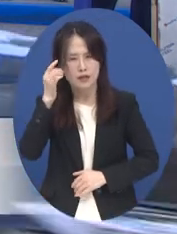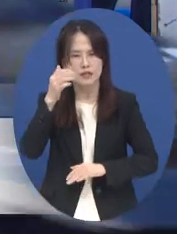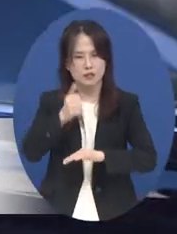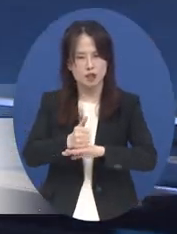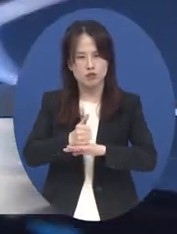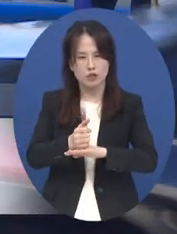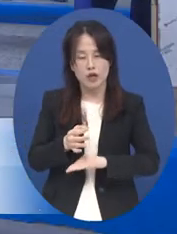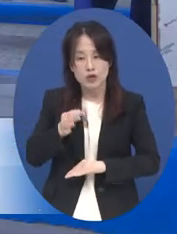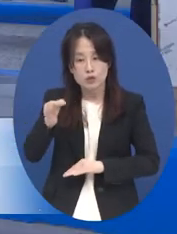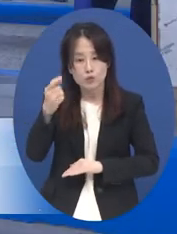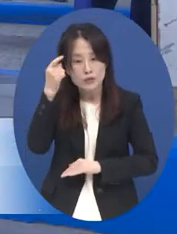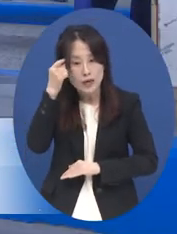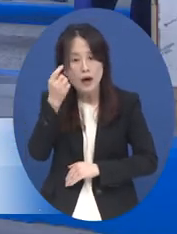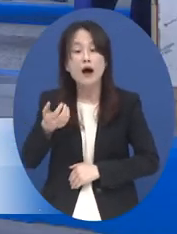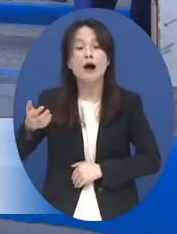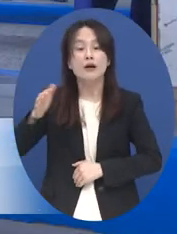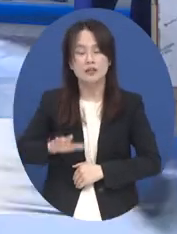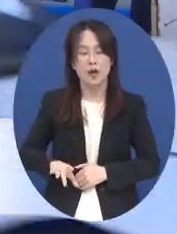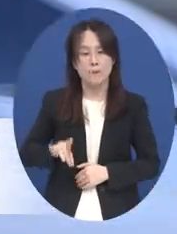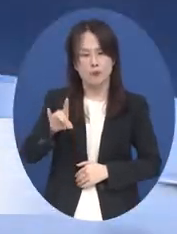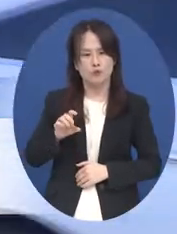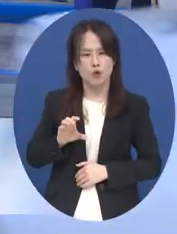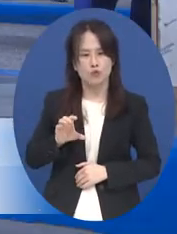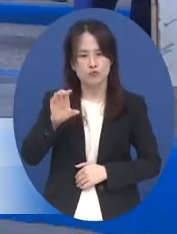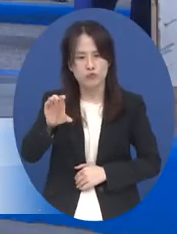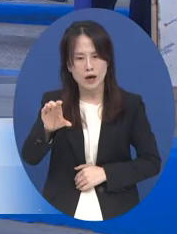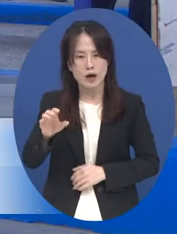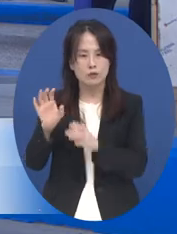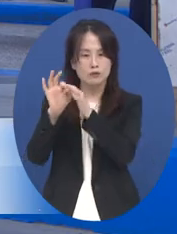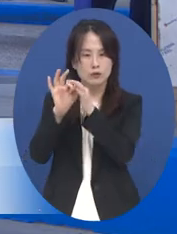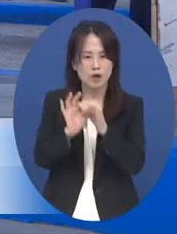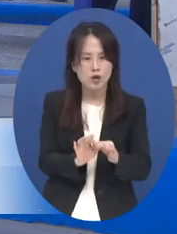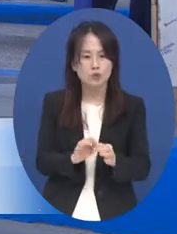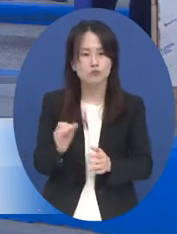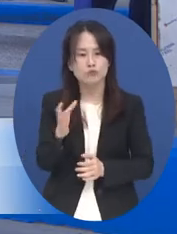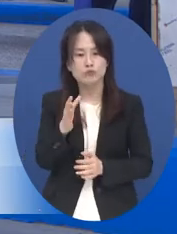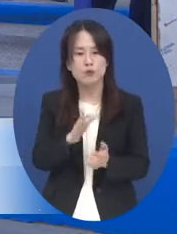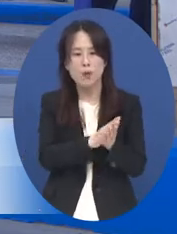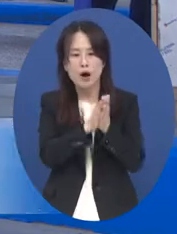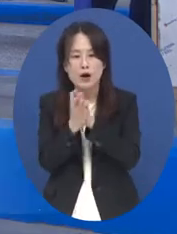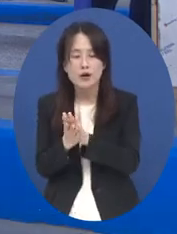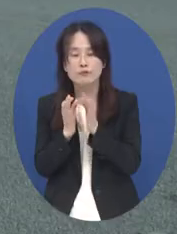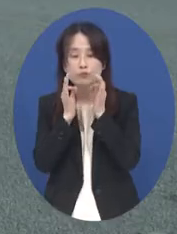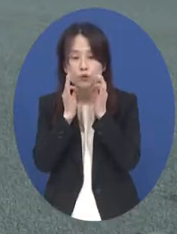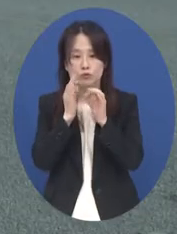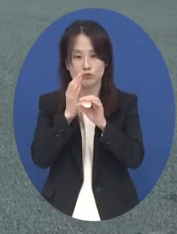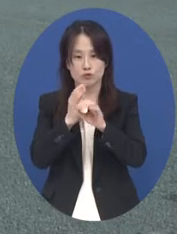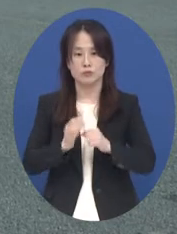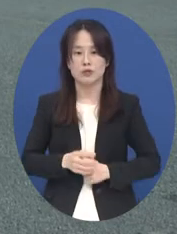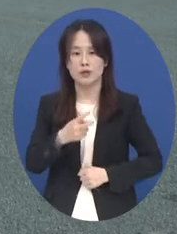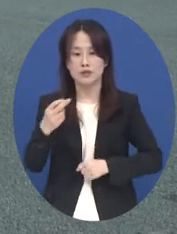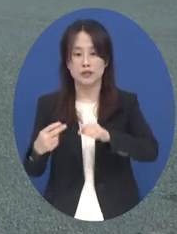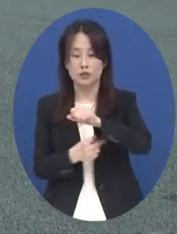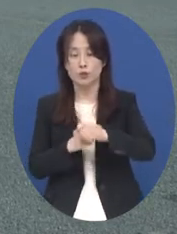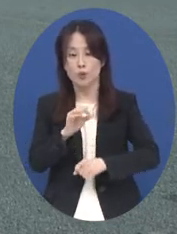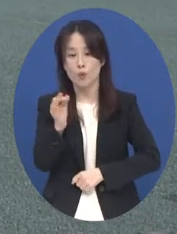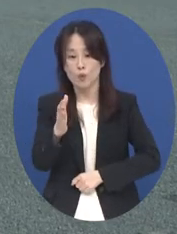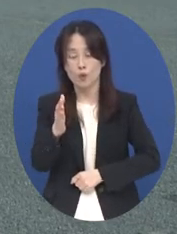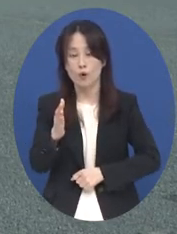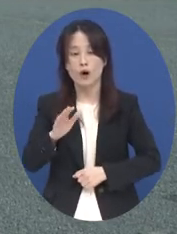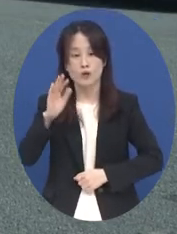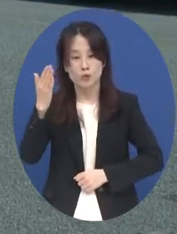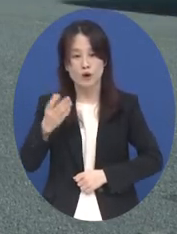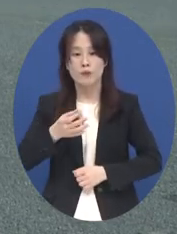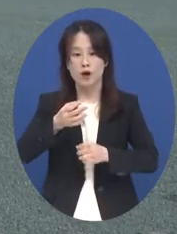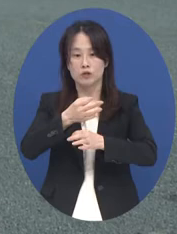해가지고 비용 나중에 정산을 할 개념이지만 선투자를 해서 지속적으로 무료화를 시키려고 좀 노력 중에 있습니다. 일산대교가 무료화되면 얻을